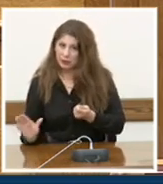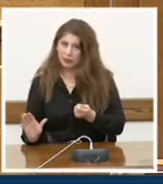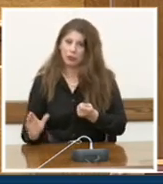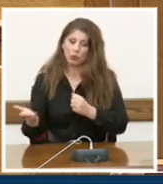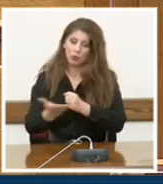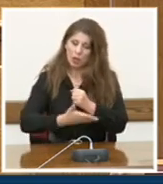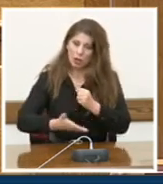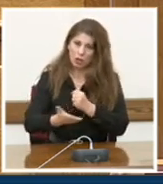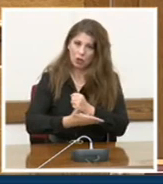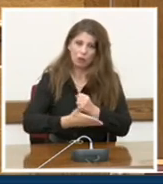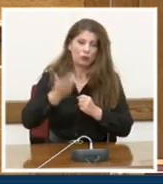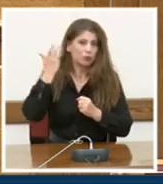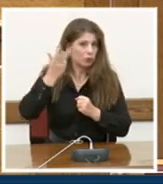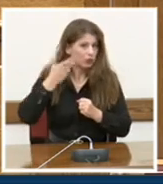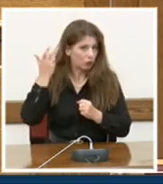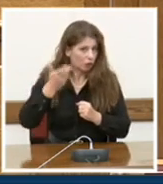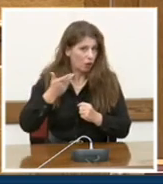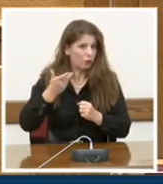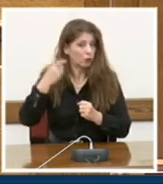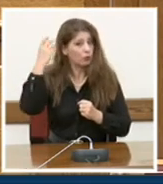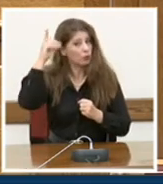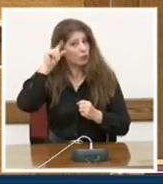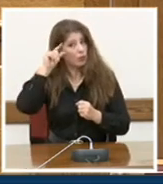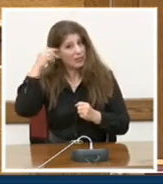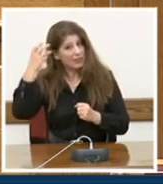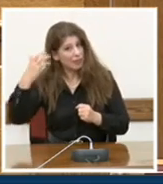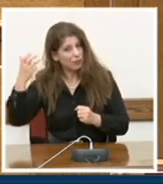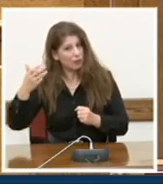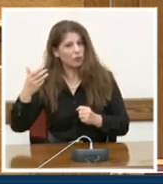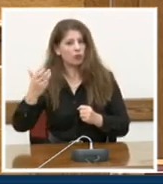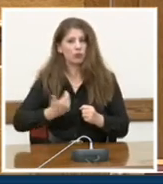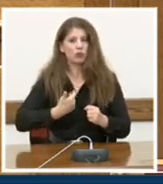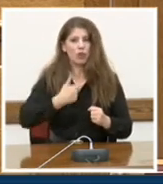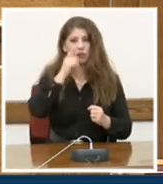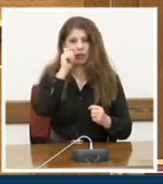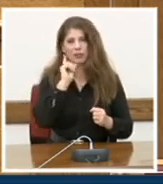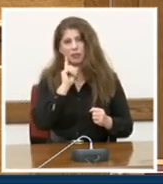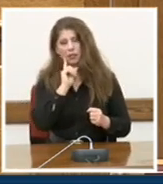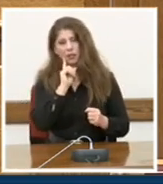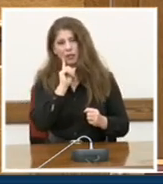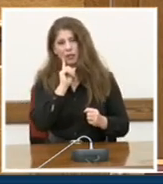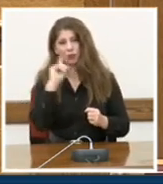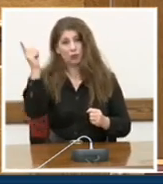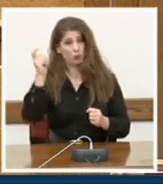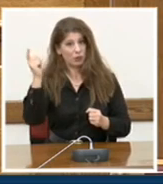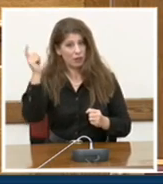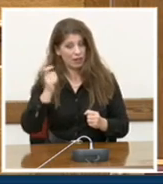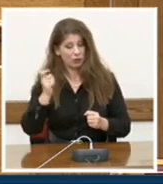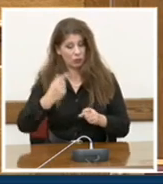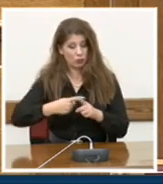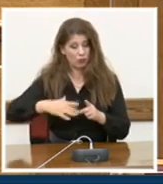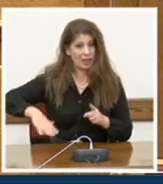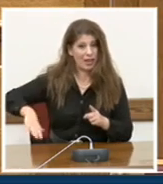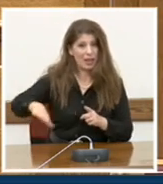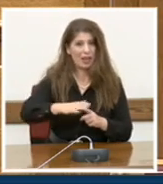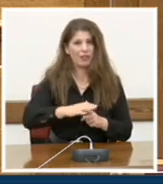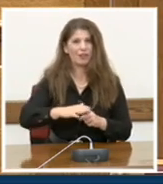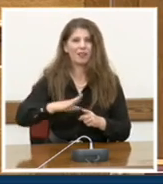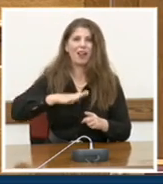τους κτηνοτρόφους, τους επιστήμονες, τους νέους και τις νέες, τους συνταξιούχους της χώρας, τις